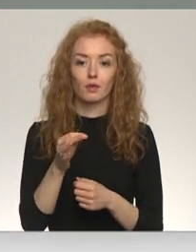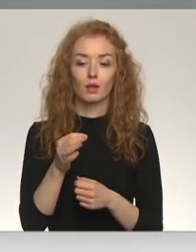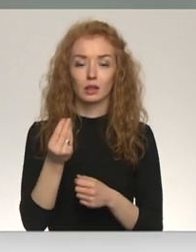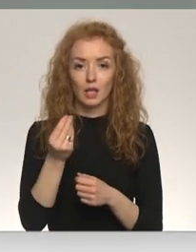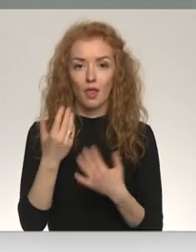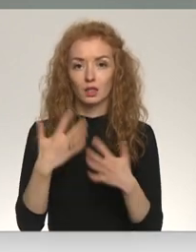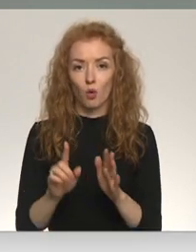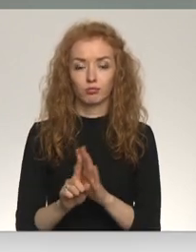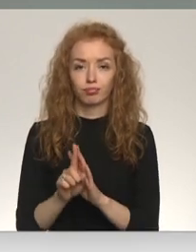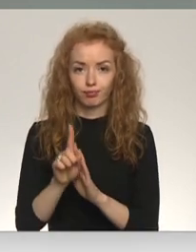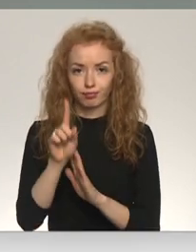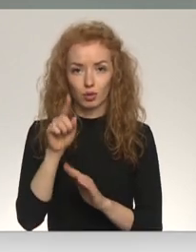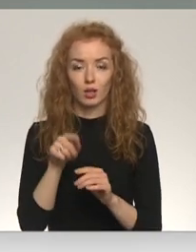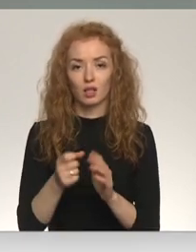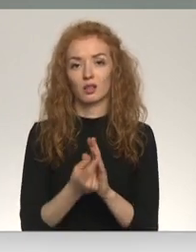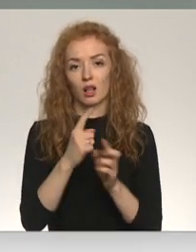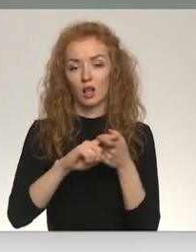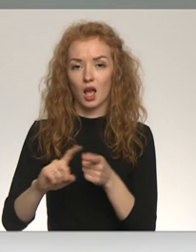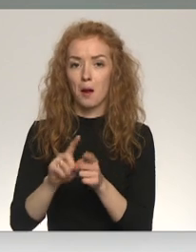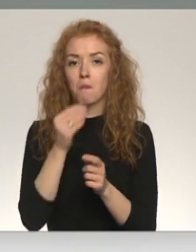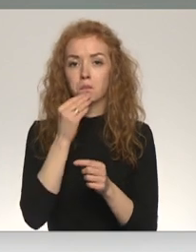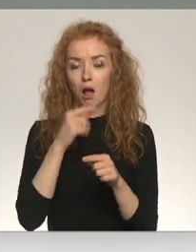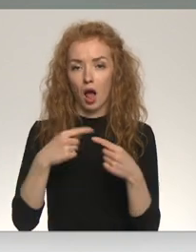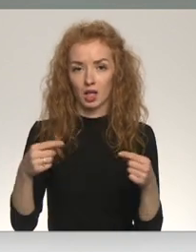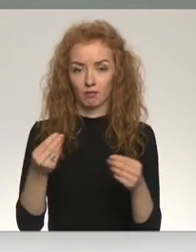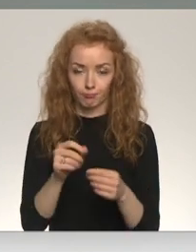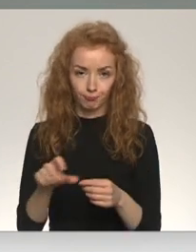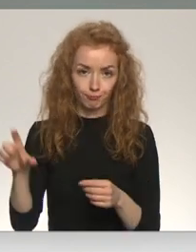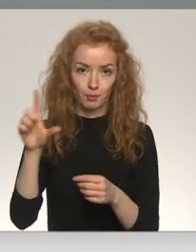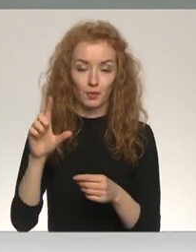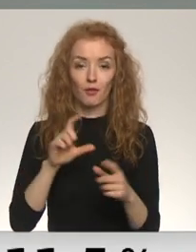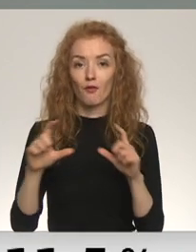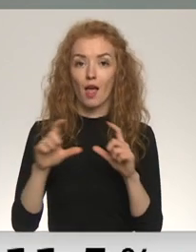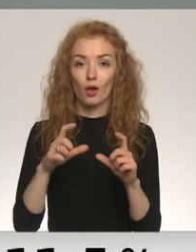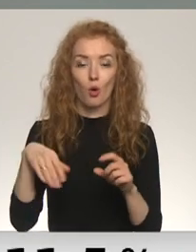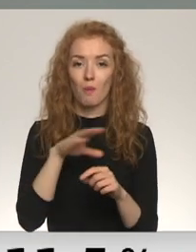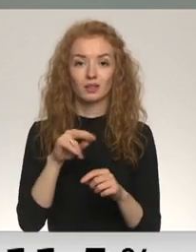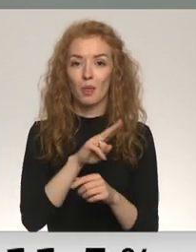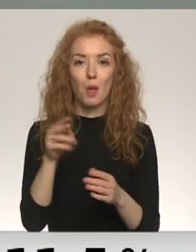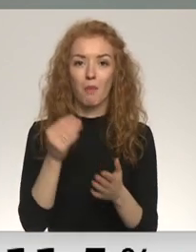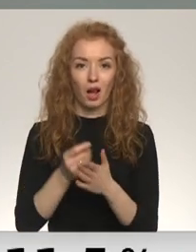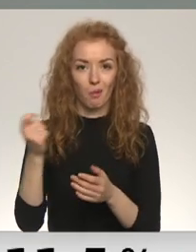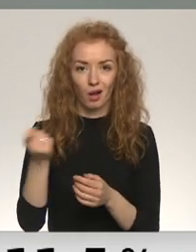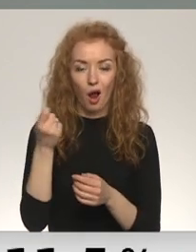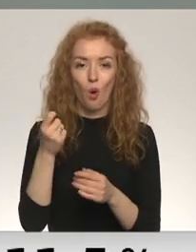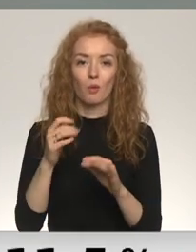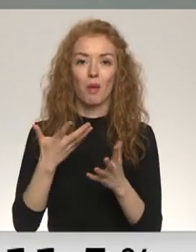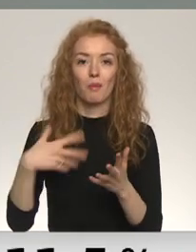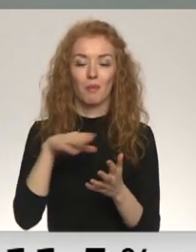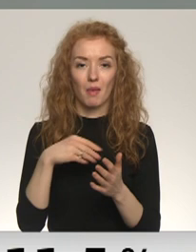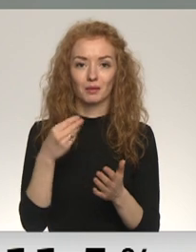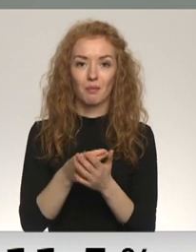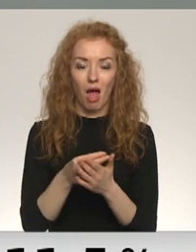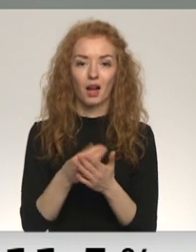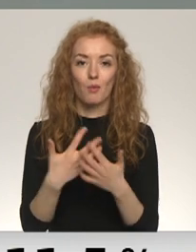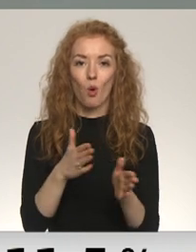raukšā, tas rada spiedienu uz pārtikas cenām. Savukārt mums veikalos mēs arī īsti nepērkam graudus, vai tad mēs pērkam pietiekam